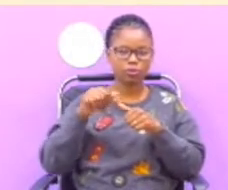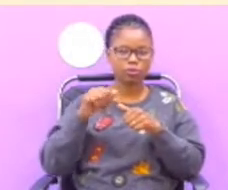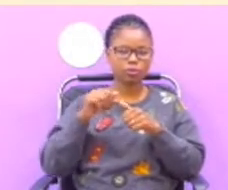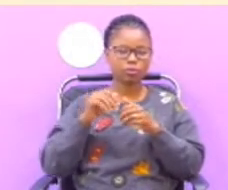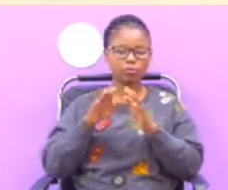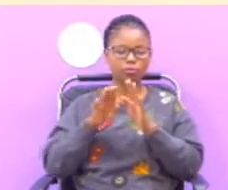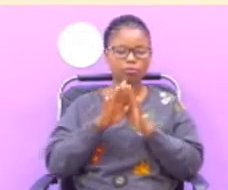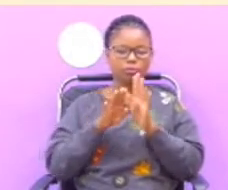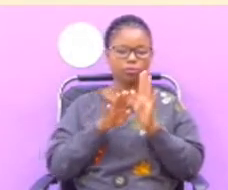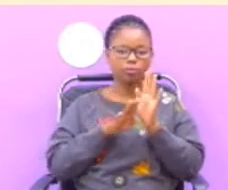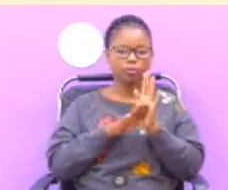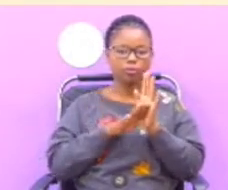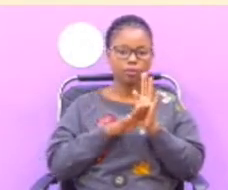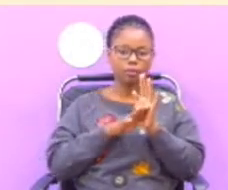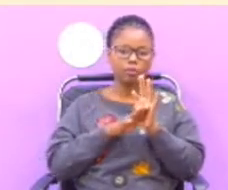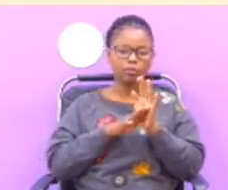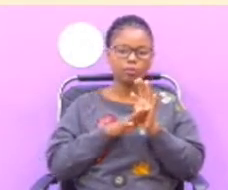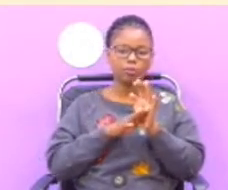mean ya